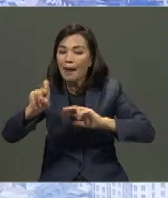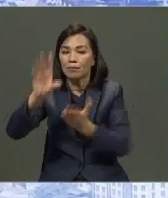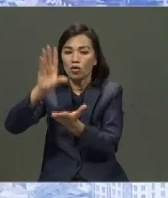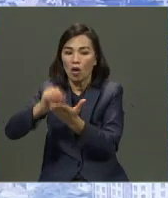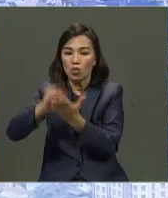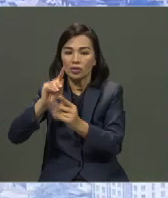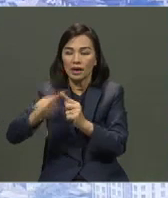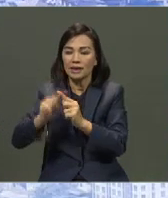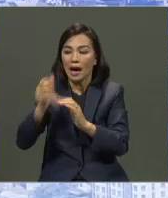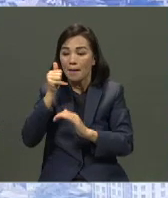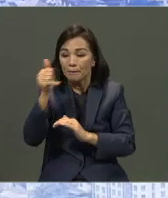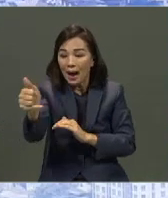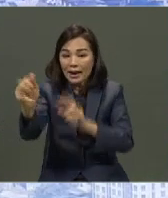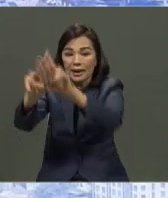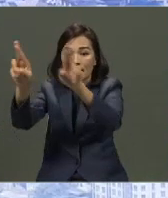เนื้อหาคนที่มารับการบริการตัดผมแถวประชาชื่นในวันเวลาใกล้เคียงตรงนั้นซึ่งวิธีการหาไม่ง่ายเลยครับแต่ถ้าร้านตัดผมแห่งนั้นลงเรื่องของแอปพลิเคชันเรื่องของแพทฟอร์มไทยชนะลงทะเบียนในแบบฟอร์มชัยชนะและคนที่เข้าไปสแกนเข้าไปไว้ด้วยวิธีการหาจะใช้เวลาไม่นานเลยไม่ต้องเสียเพราะว่ามารแล้วพอเราไปเจอท่านก็จะเชิญท่านมารับการตรวจโดยเร็วนะตอนนี้ท่านฟังข่าวและท่านอยู่แถวประชาชื่นแล้วไปตัดผมแถวร้านแถวประชาชื่นฟังข่าวผมท่านจะตกใจไหม